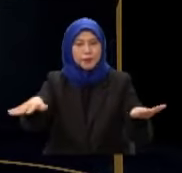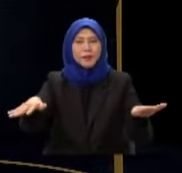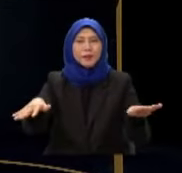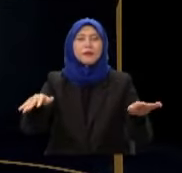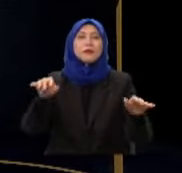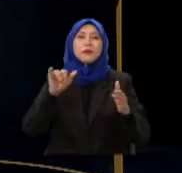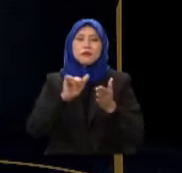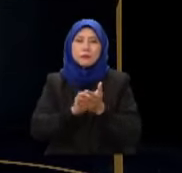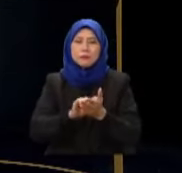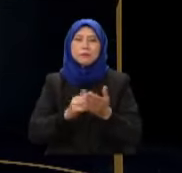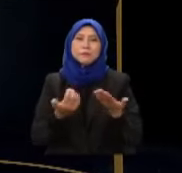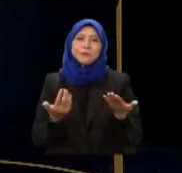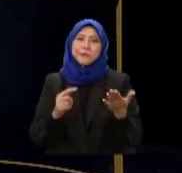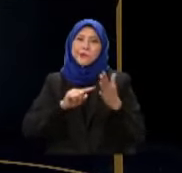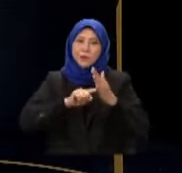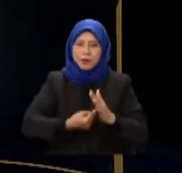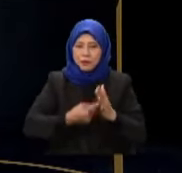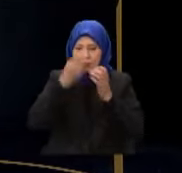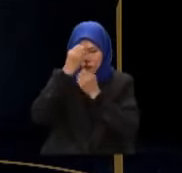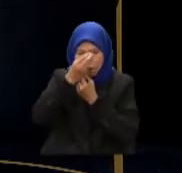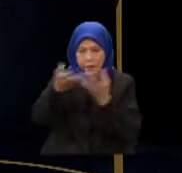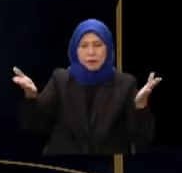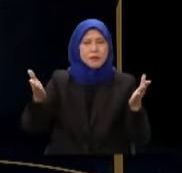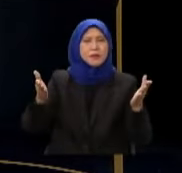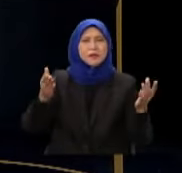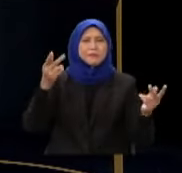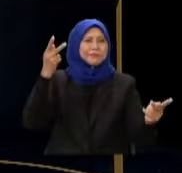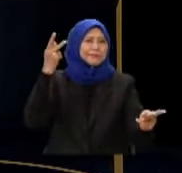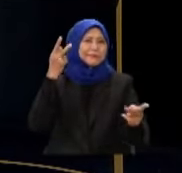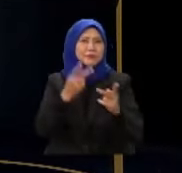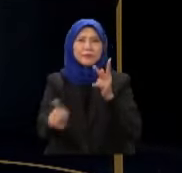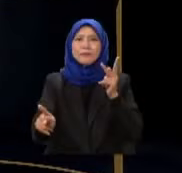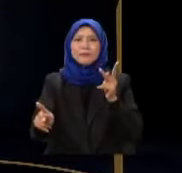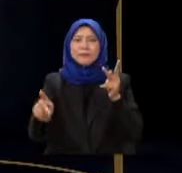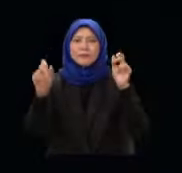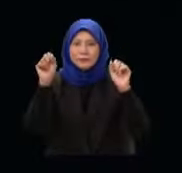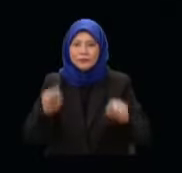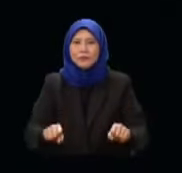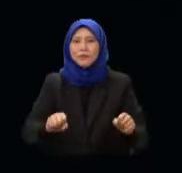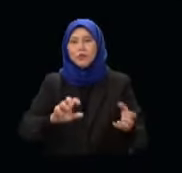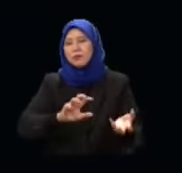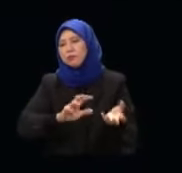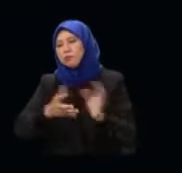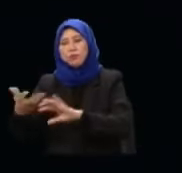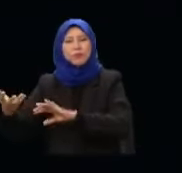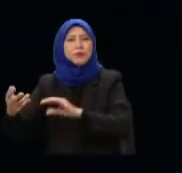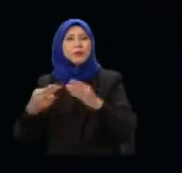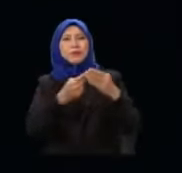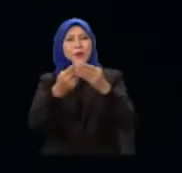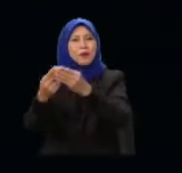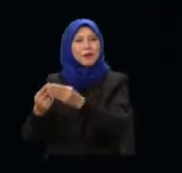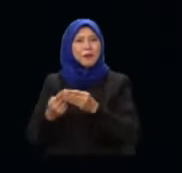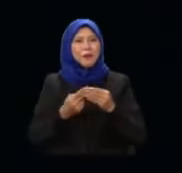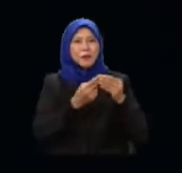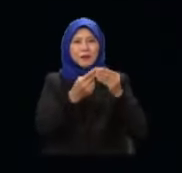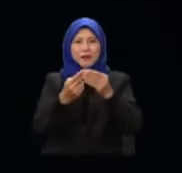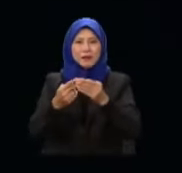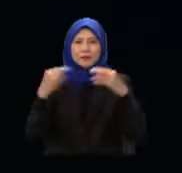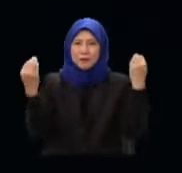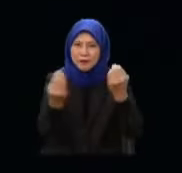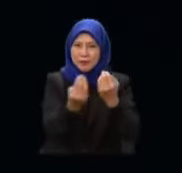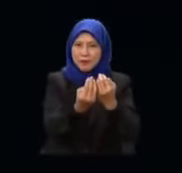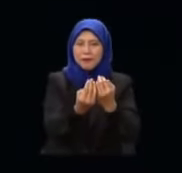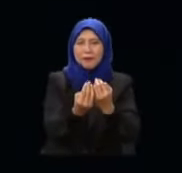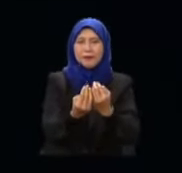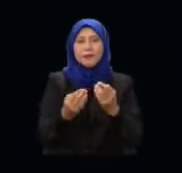satupun C penyebaran maklumat yang tidak tepat yang mau menjejaskan perpaduan diantara masyarakat terutama